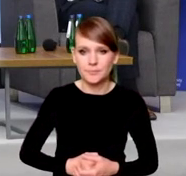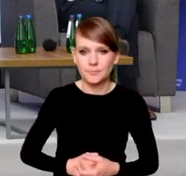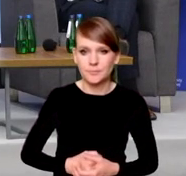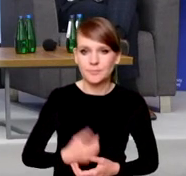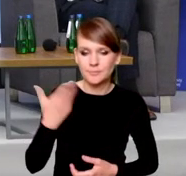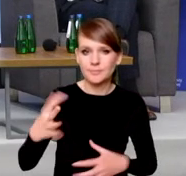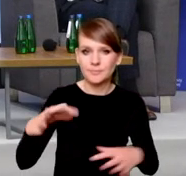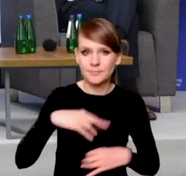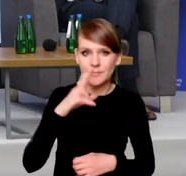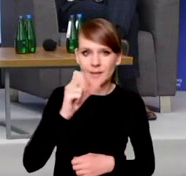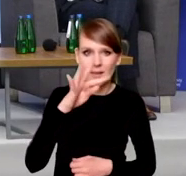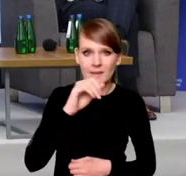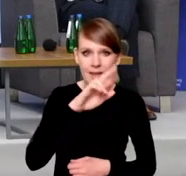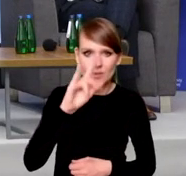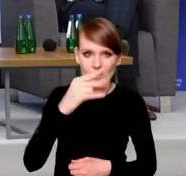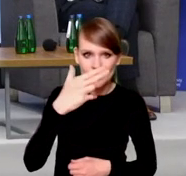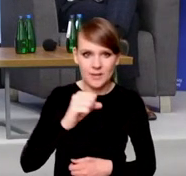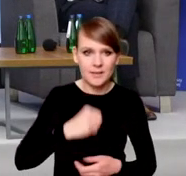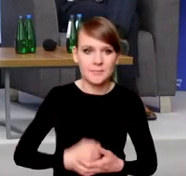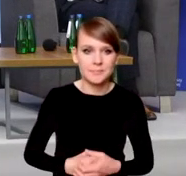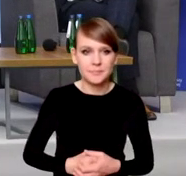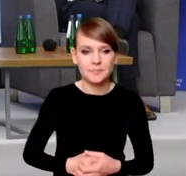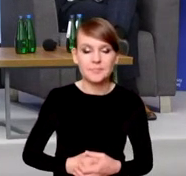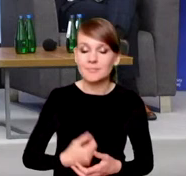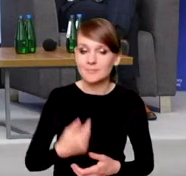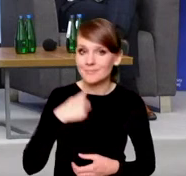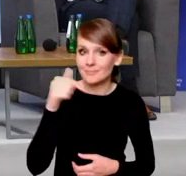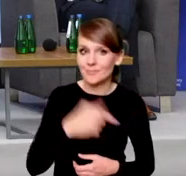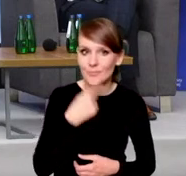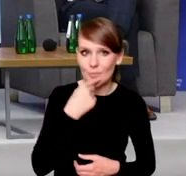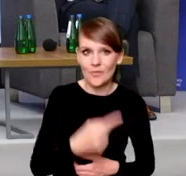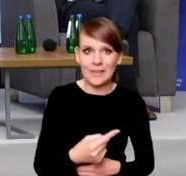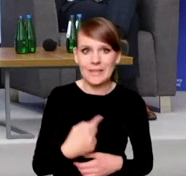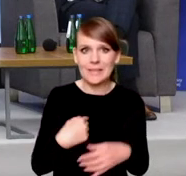Katarzyno. No ja muszę powiedzieć, że teraz jestem w kropce.